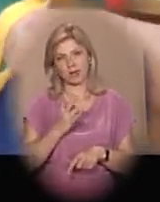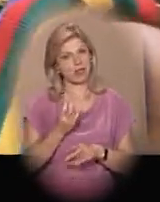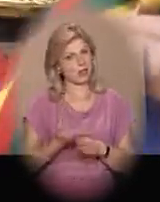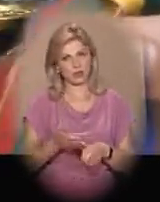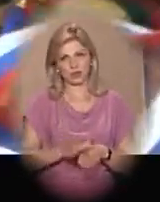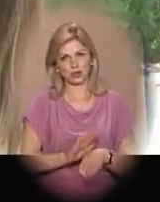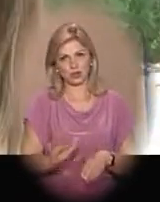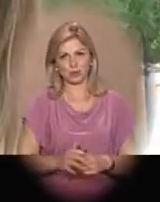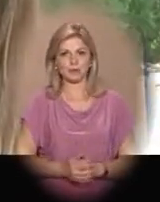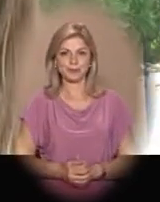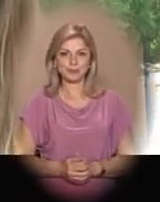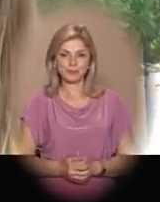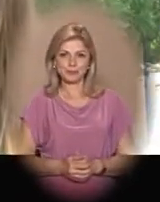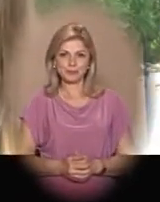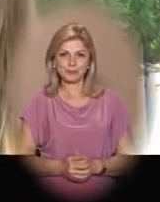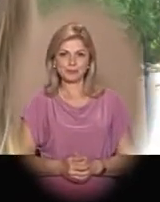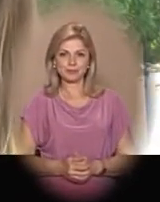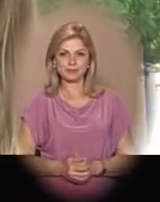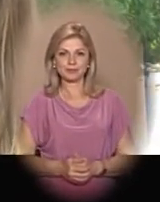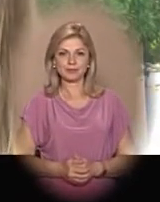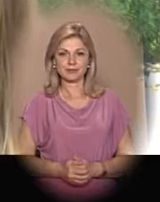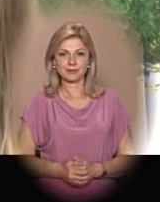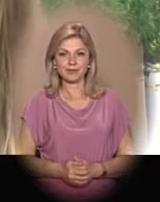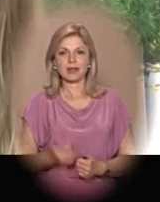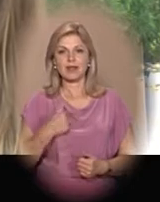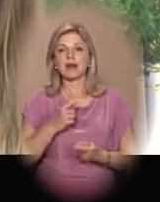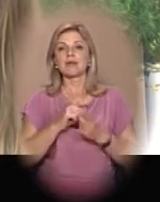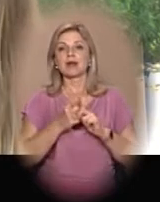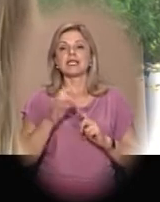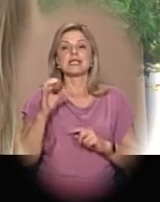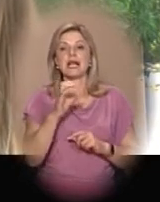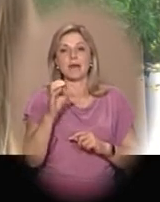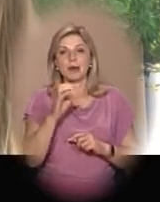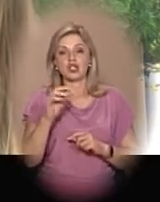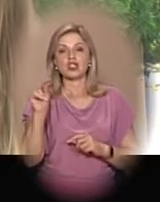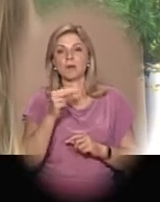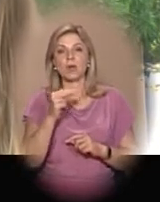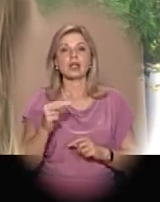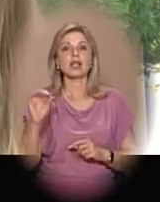важко. Достигла. Стала серебряной призеркой чемпионата Европы и